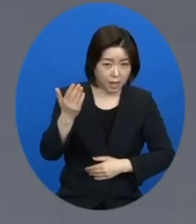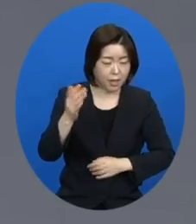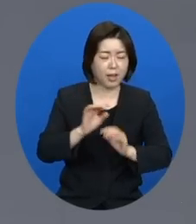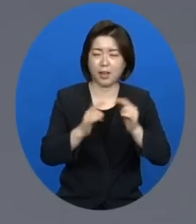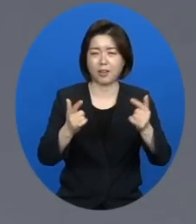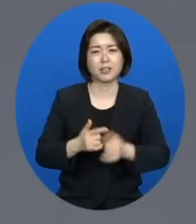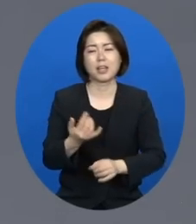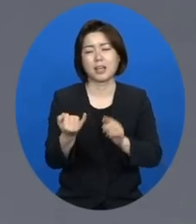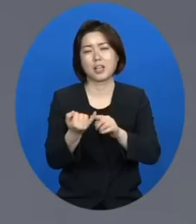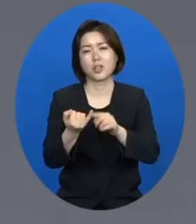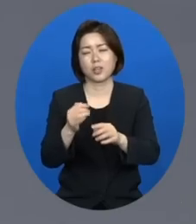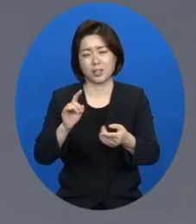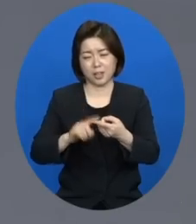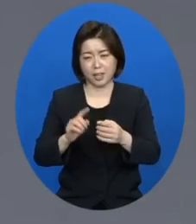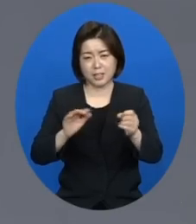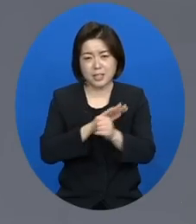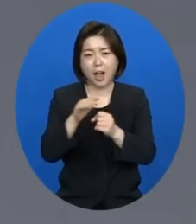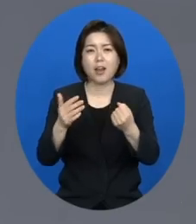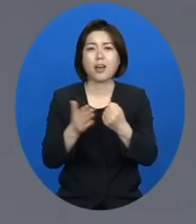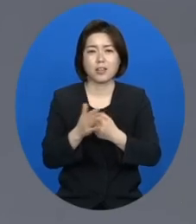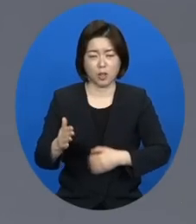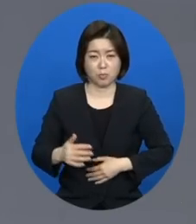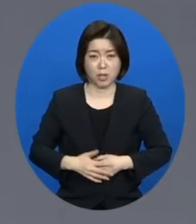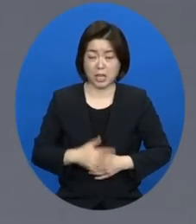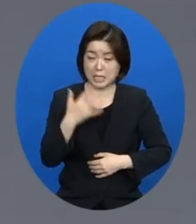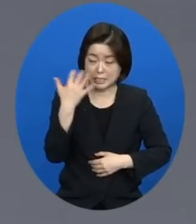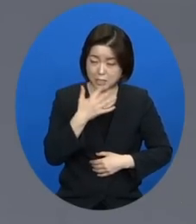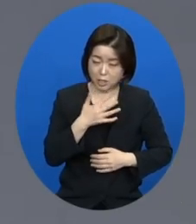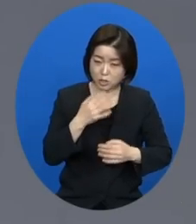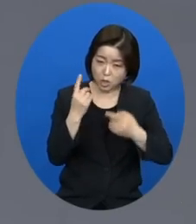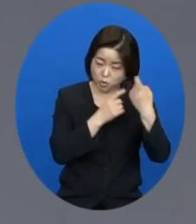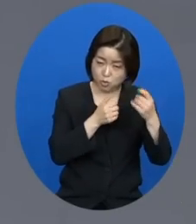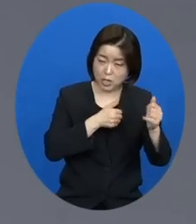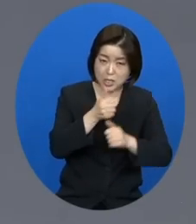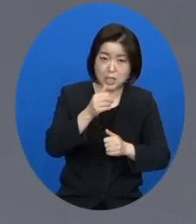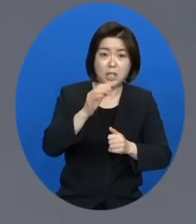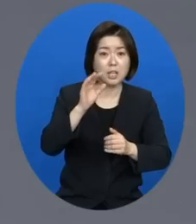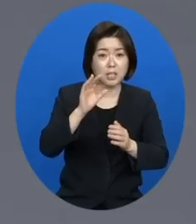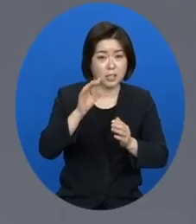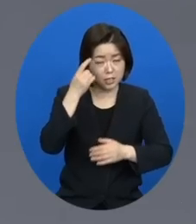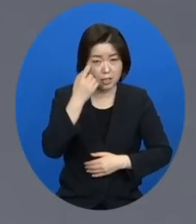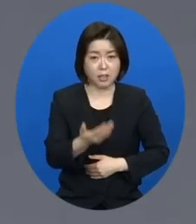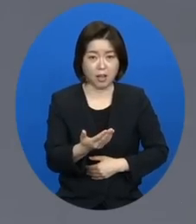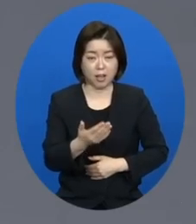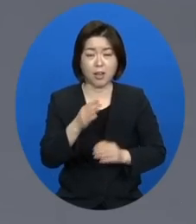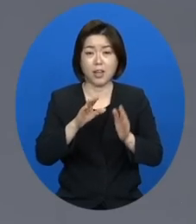사랑 때문이었죠. 어떻게 성적인 유혹을 이기는가라고 했을 때에